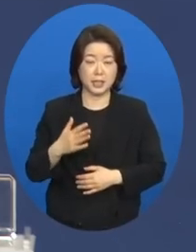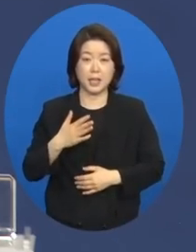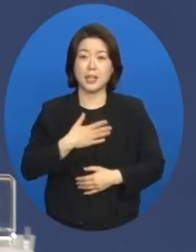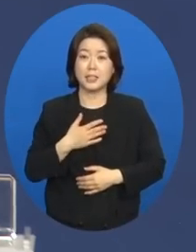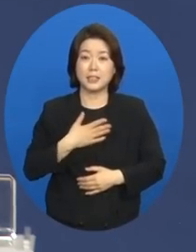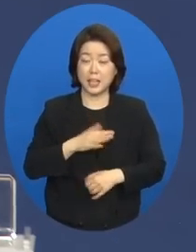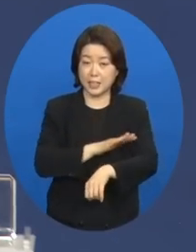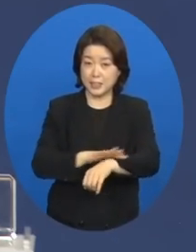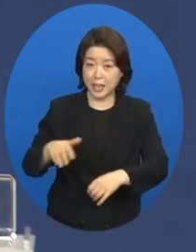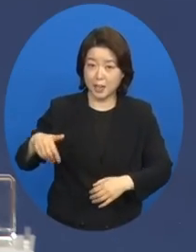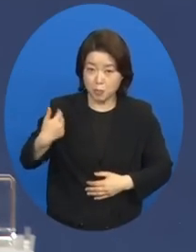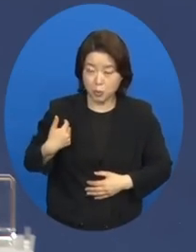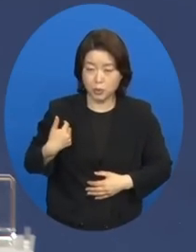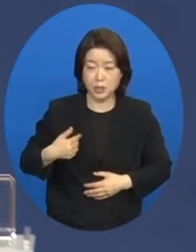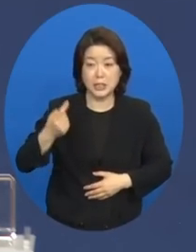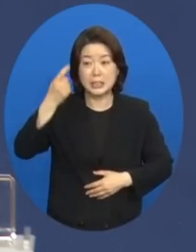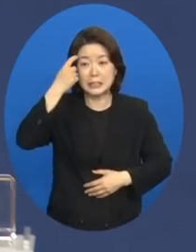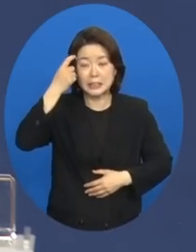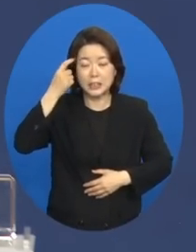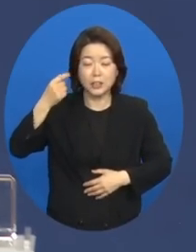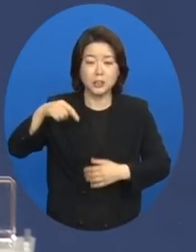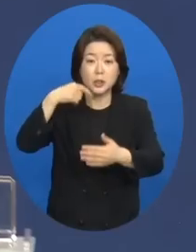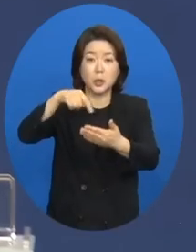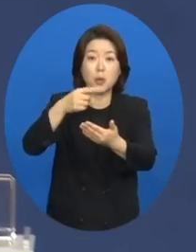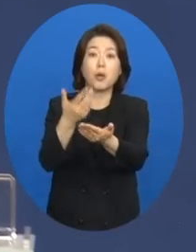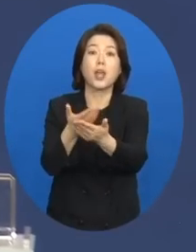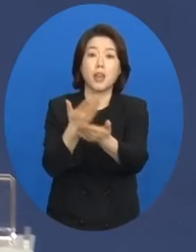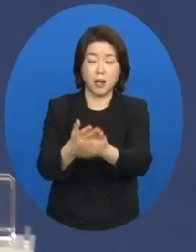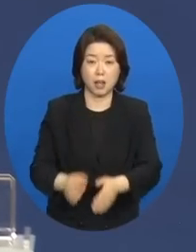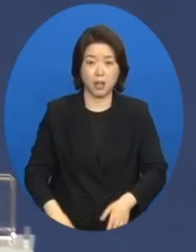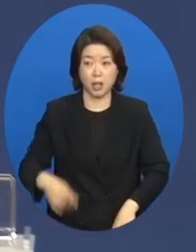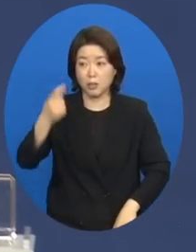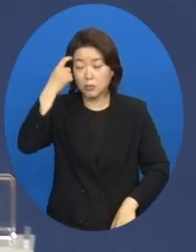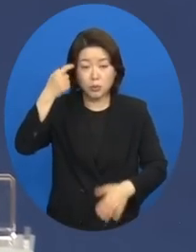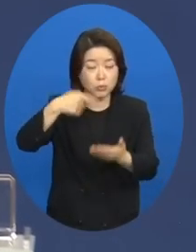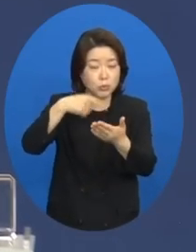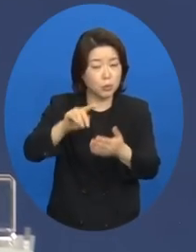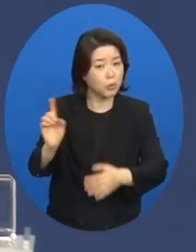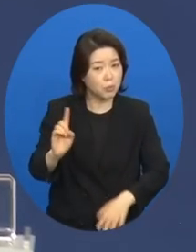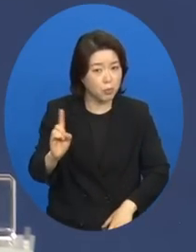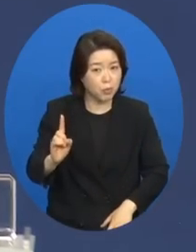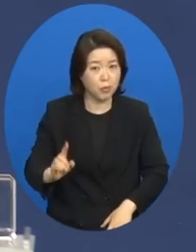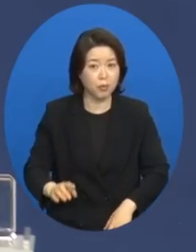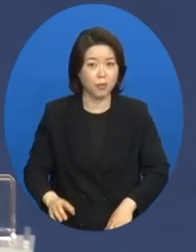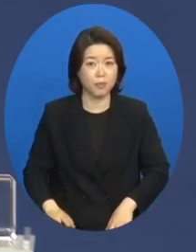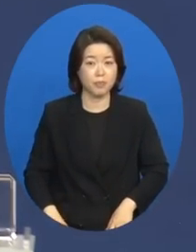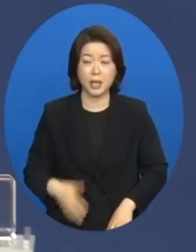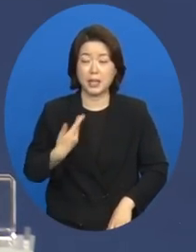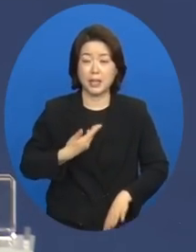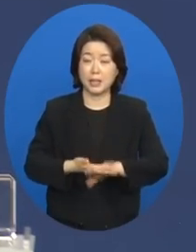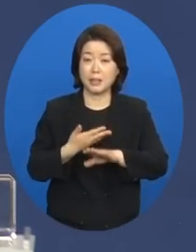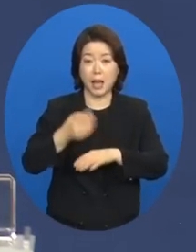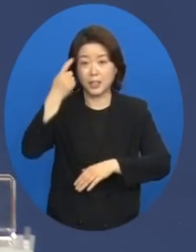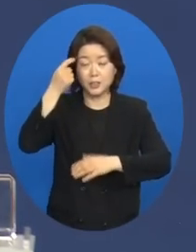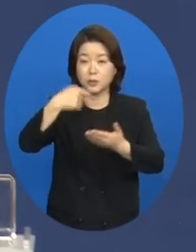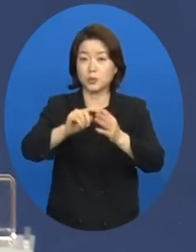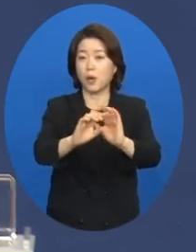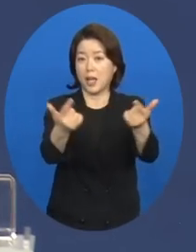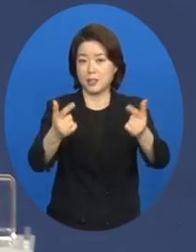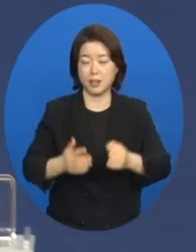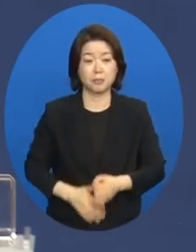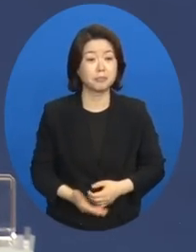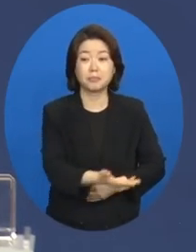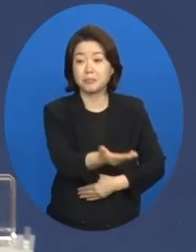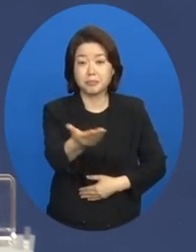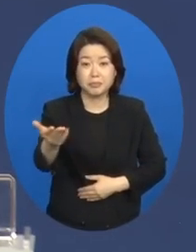모르니까 정신교육 해달라고 하는 거예요. 정신교육 그래가지고 가서 저는 다른 정신교육을 하는 게 아니라